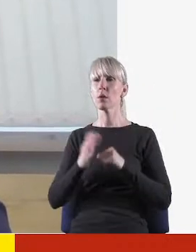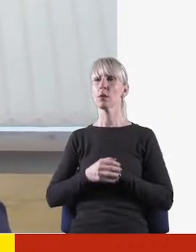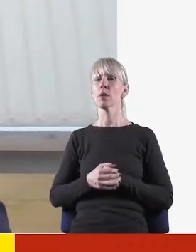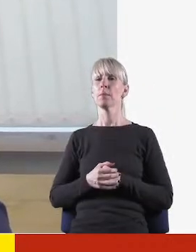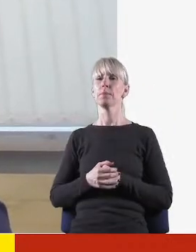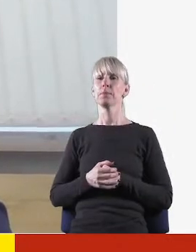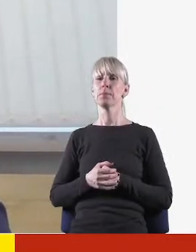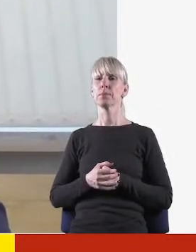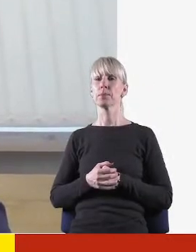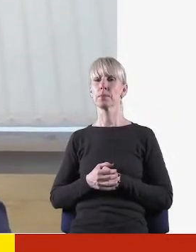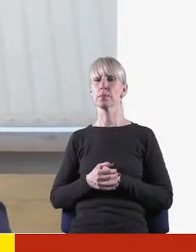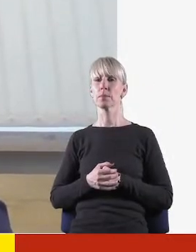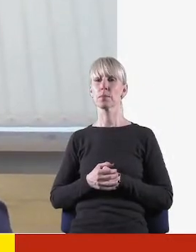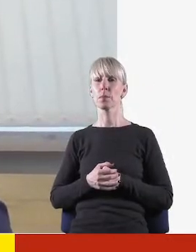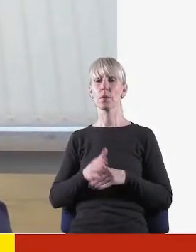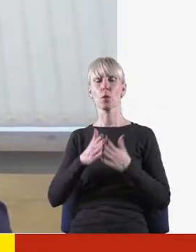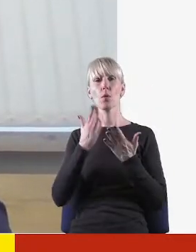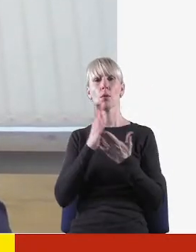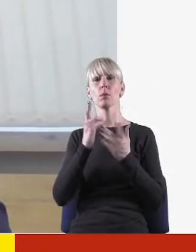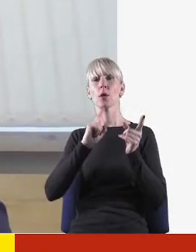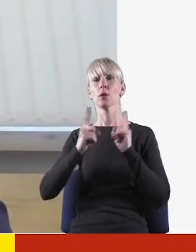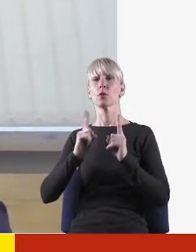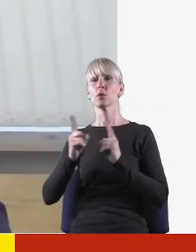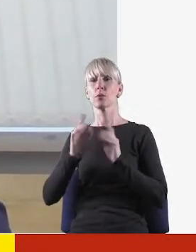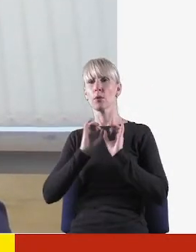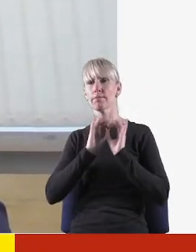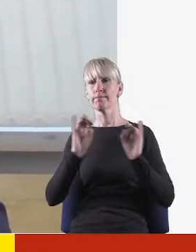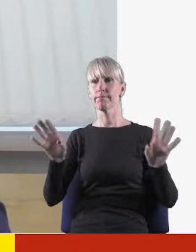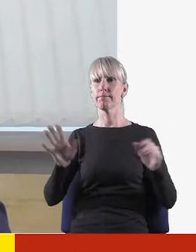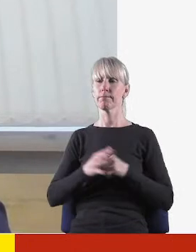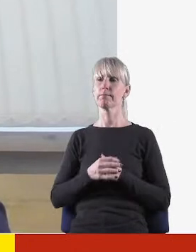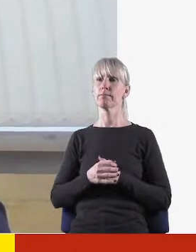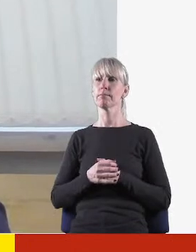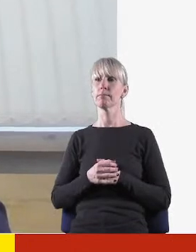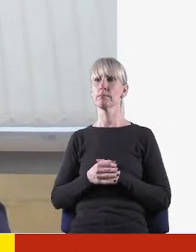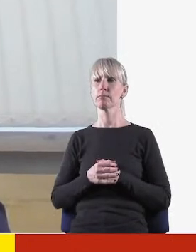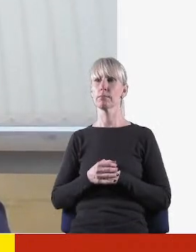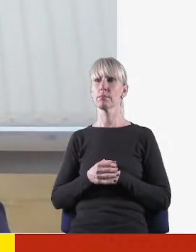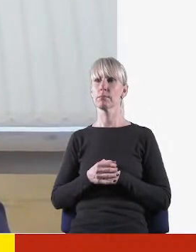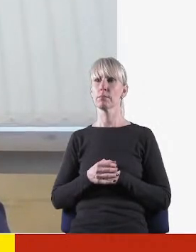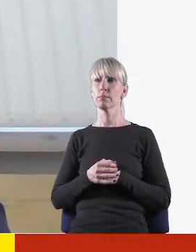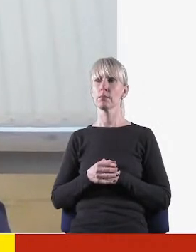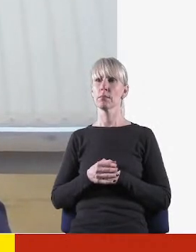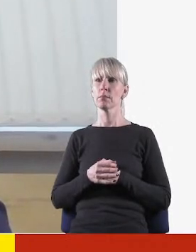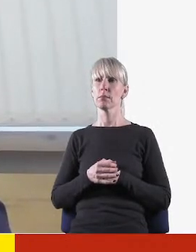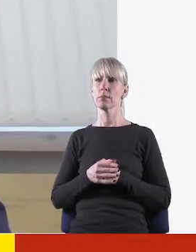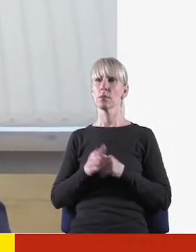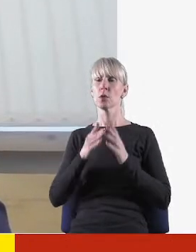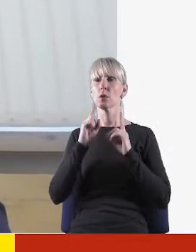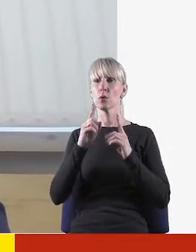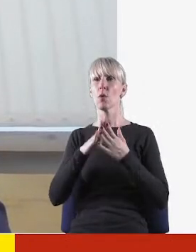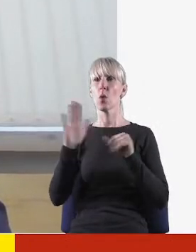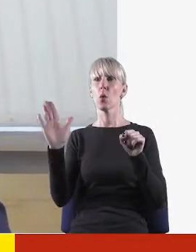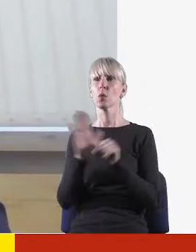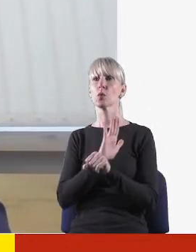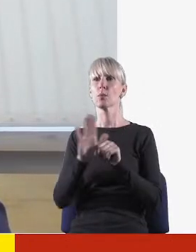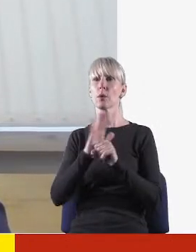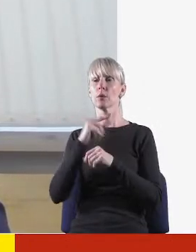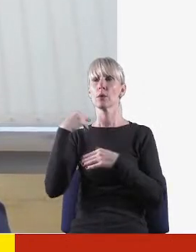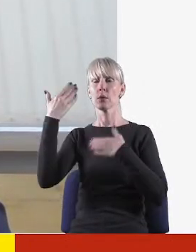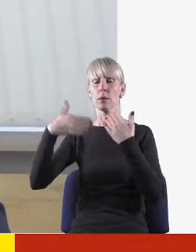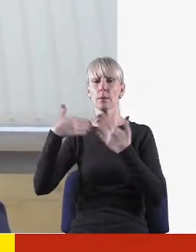którą jak najszybciej starałem się Państwu przekazać, jak powiadam, jako uzupełnienie tego